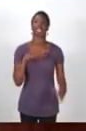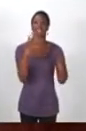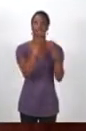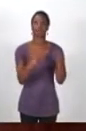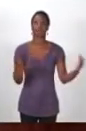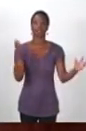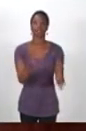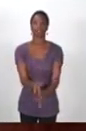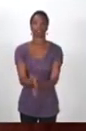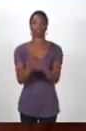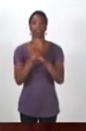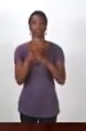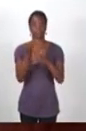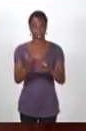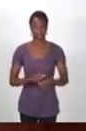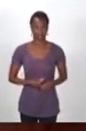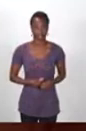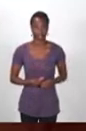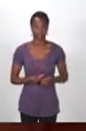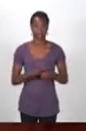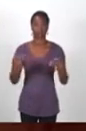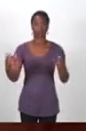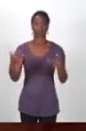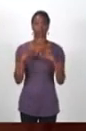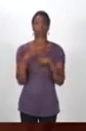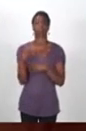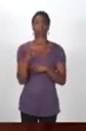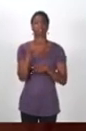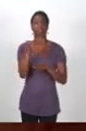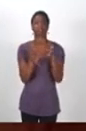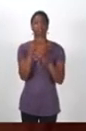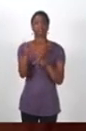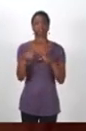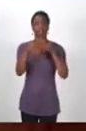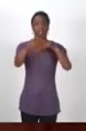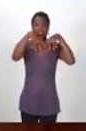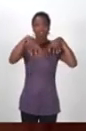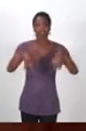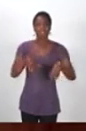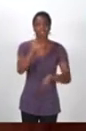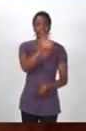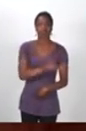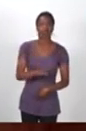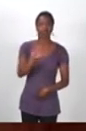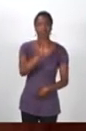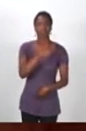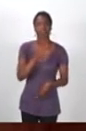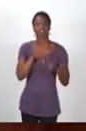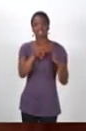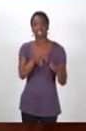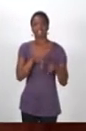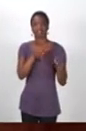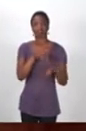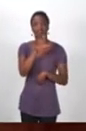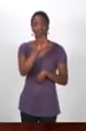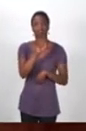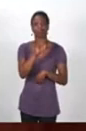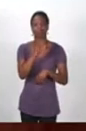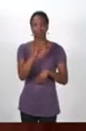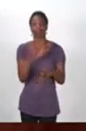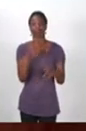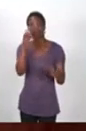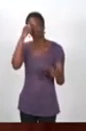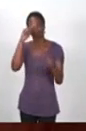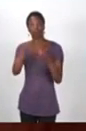qui rassemblera toute la filière européenne de l'agriculture biologique autour du thème suivant: vers un avenir plus